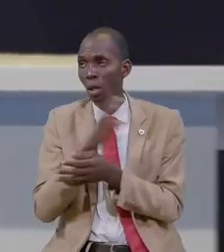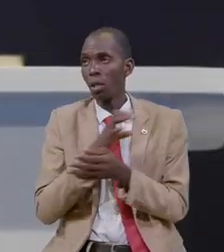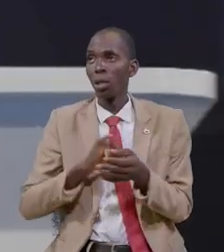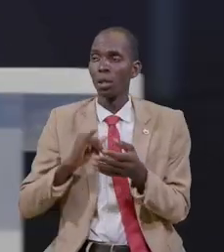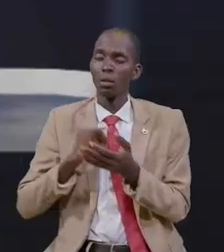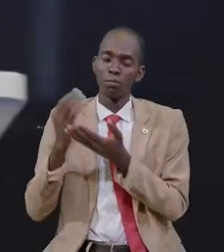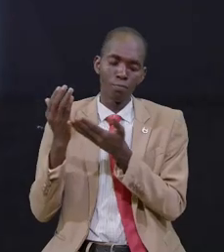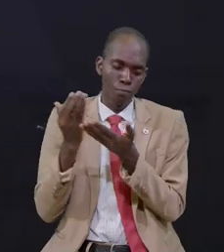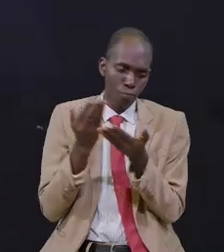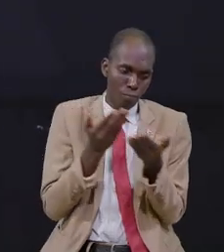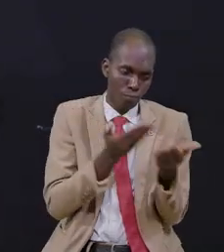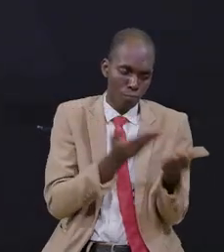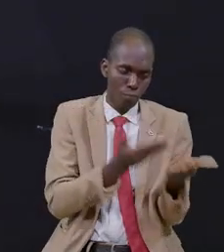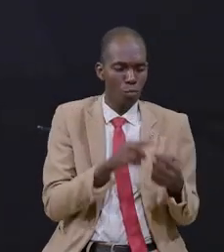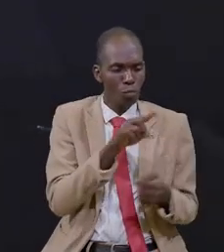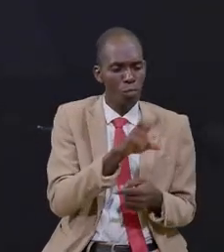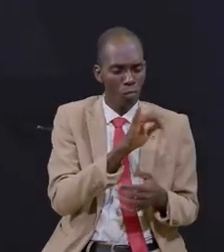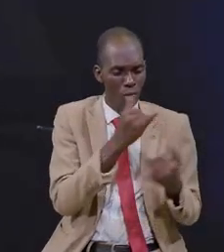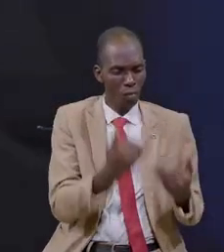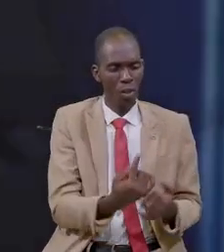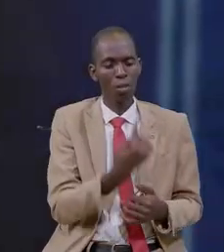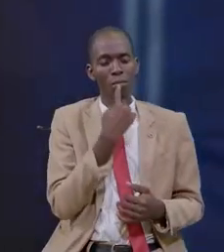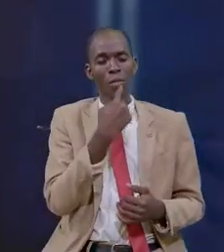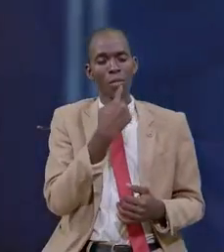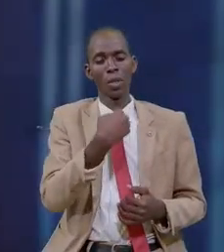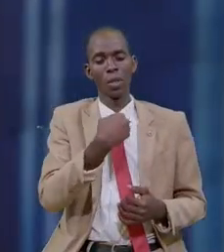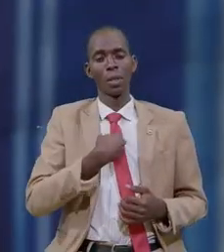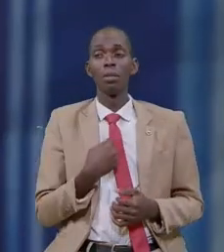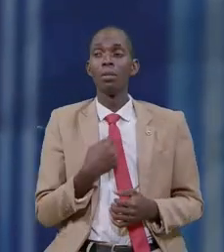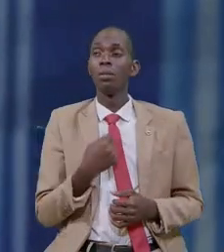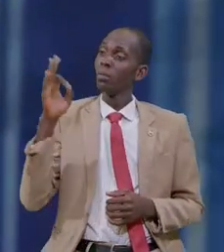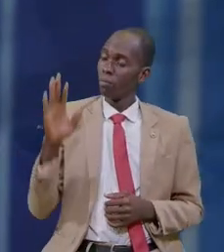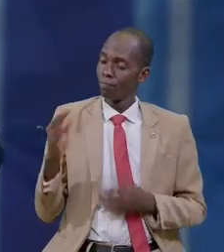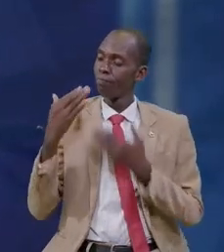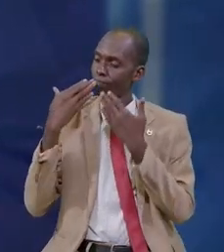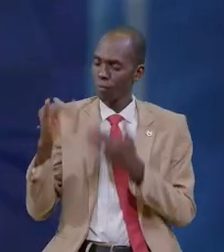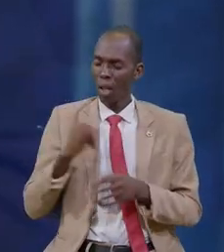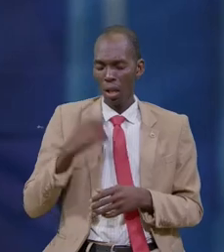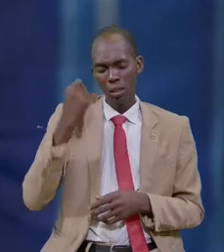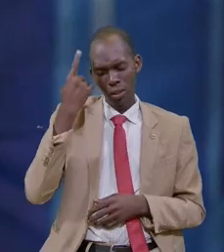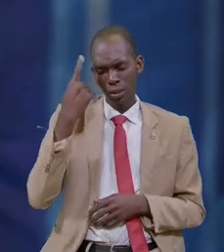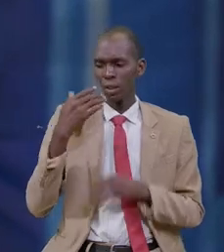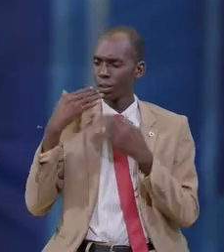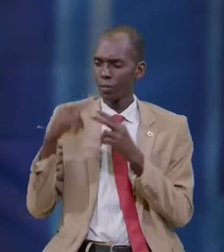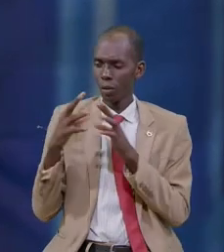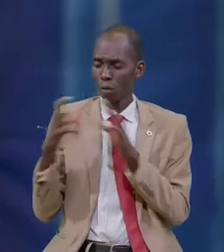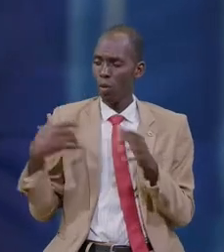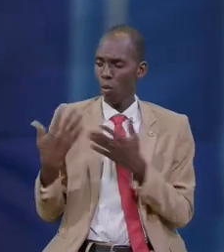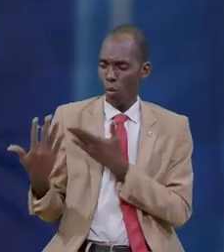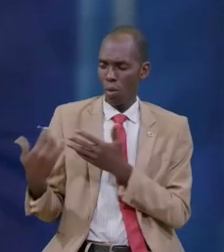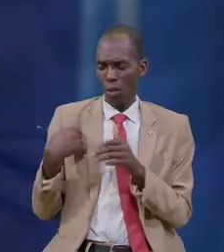dis, pasteur, je comprends, merci beaucoup. Hein. Je vais réfléchir un peu à ça.